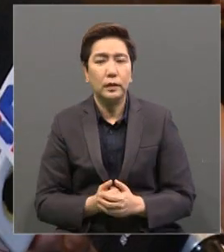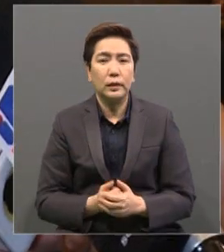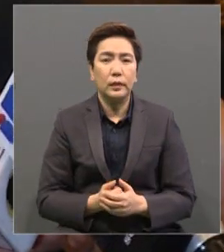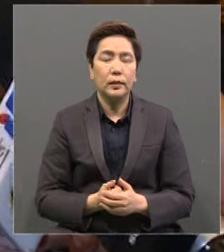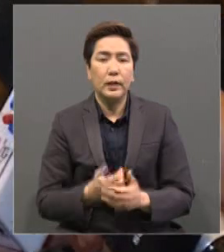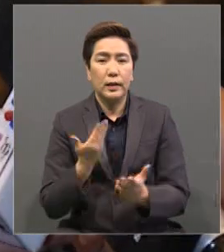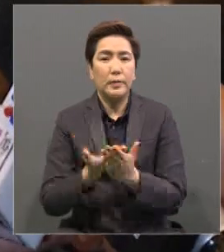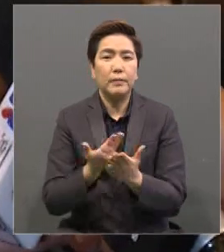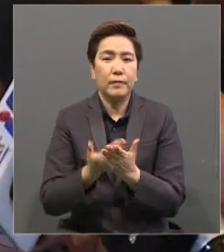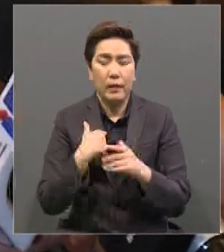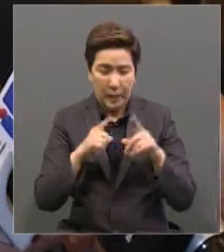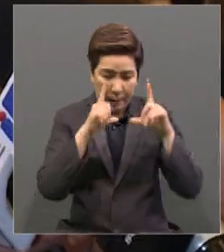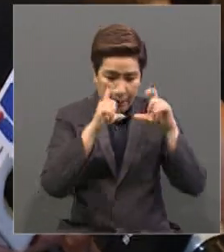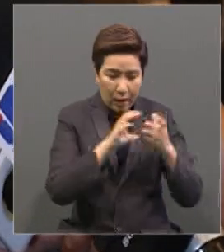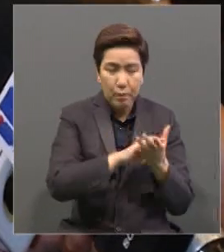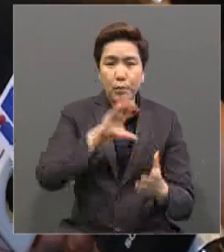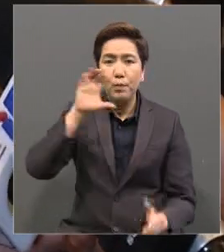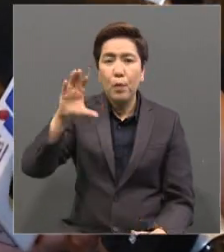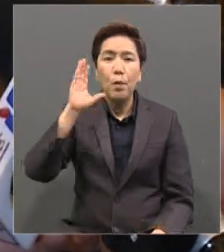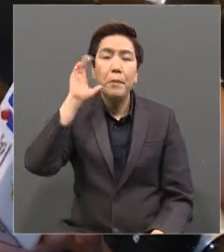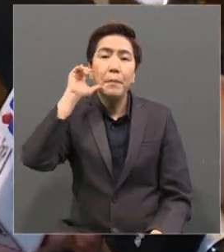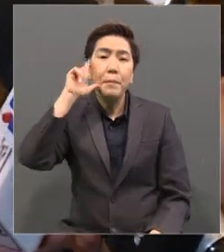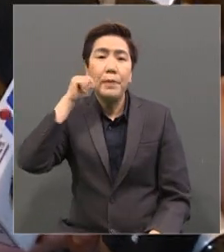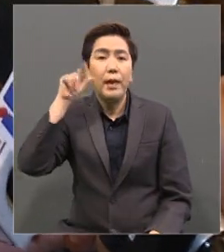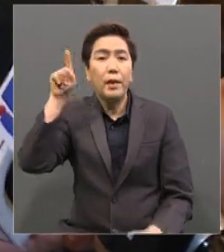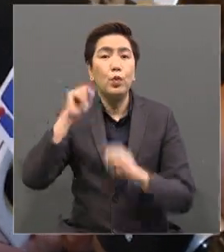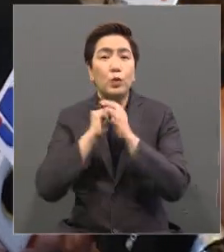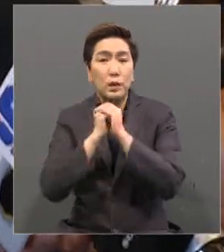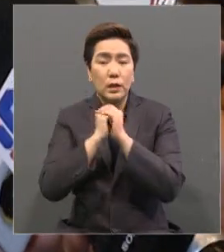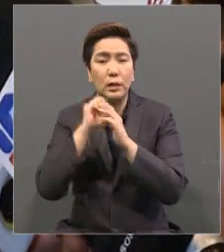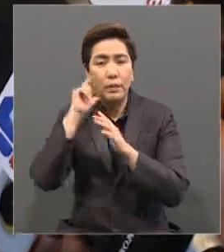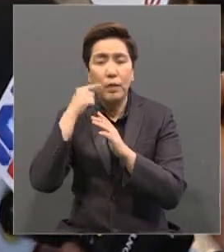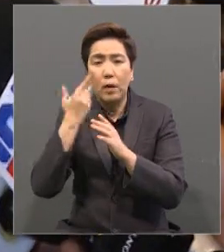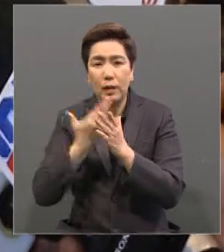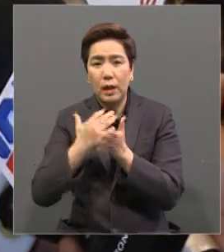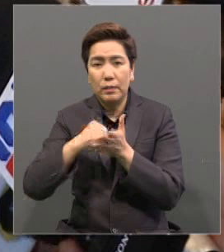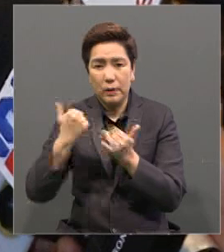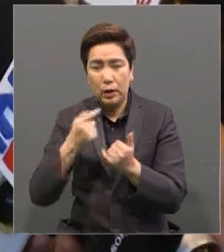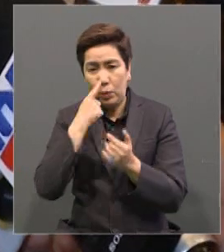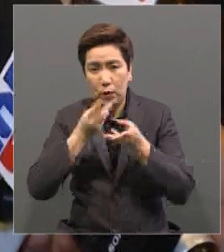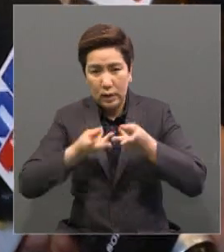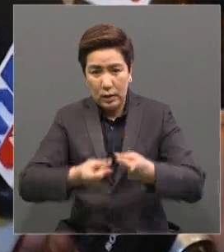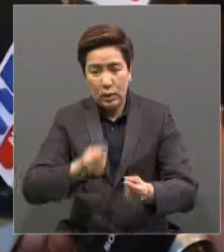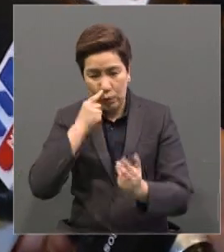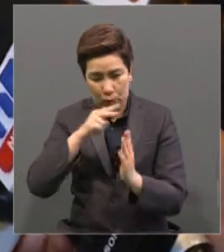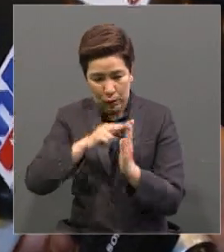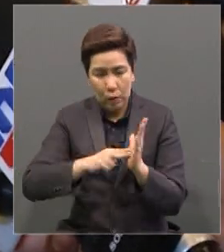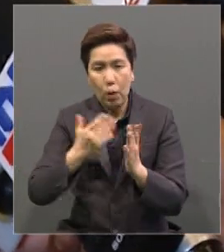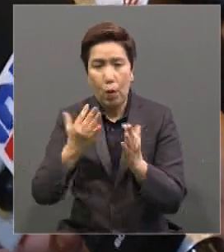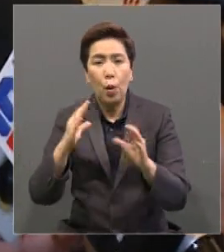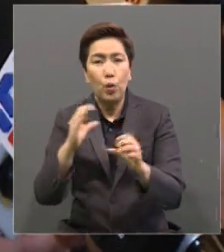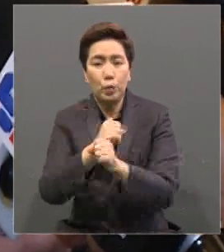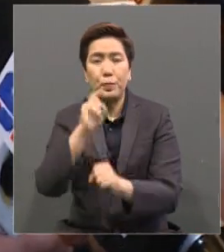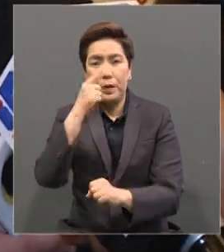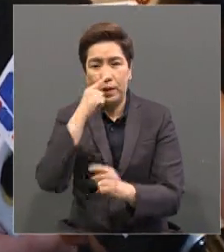เรื่องสตังค์ ที่มีการถ่ายรูปแล้วก็ส่งมาให้ลูกทางแม่ที่เมืองจีนแล้วพ่อแม่ที่เมืองจีนแล้วขอเรียกค่าถ่าย เดี๋ยวรายละเอียดทางสำนวนเดี๋ยวขออนุญาตสรุปกันอีกที